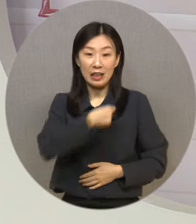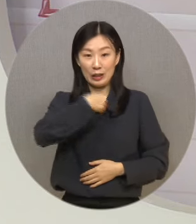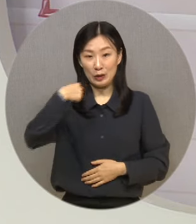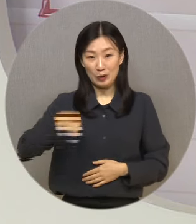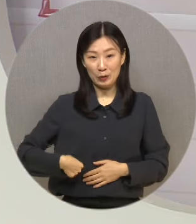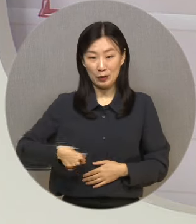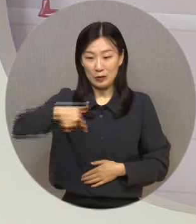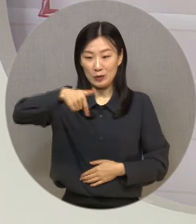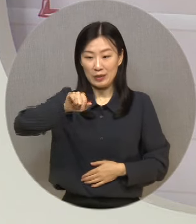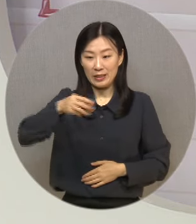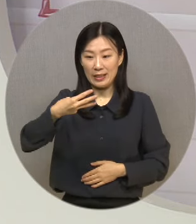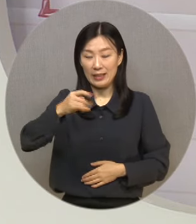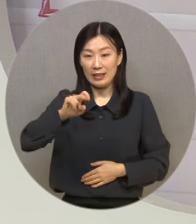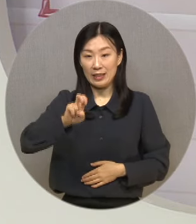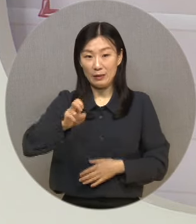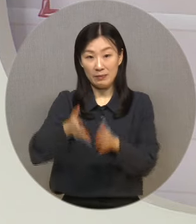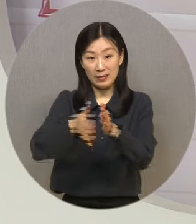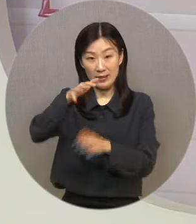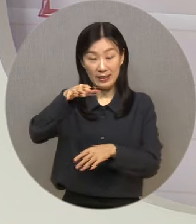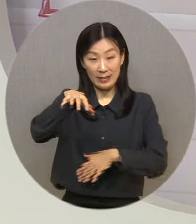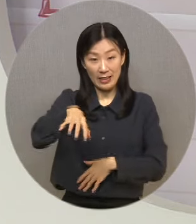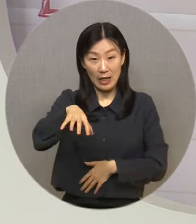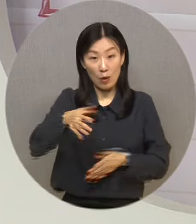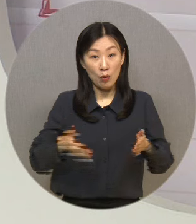중국 조선족 동포분들은 설 명절 어떻게 보낼까요?